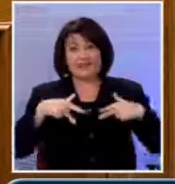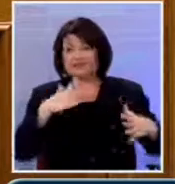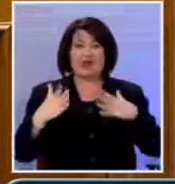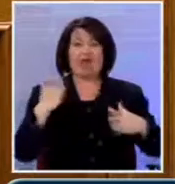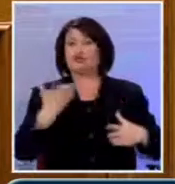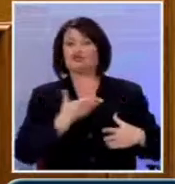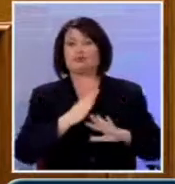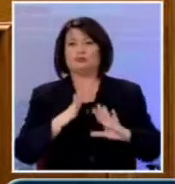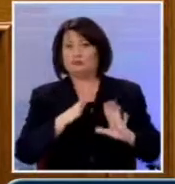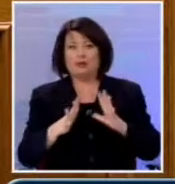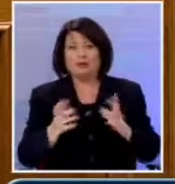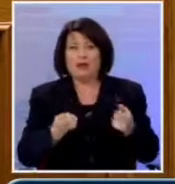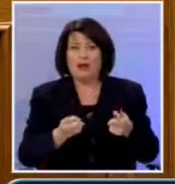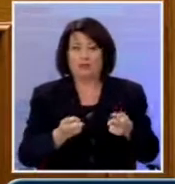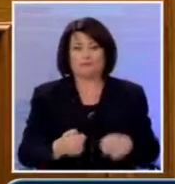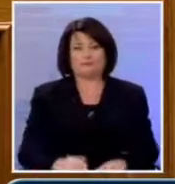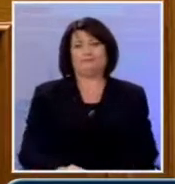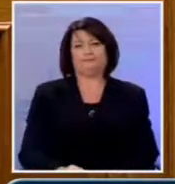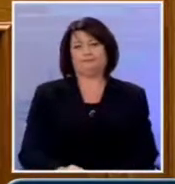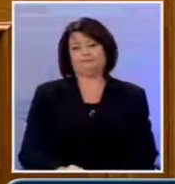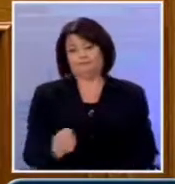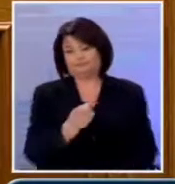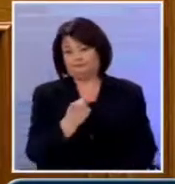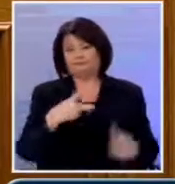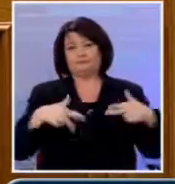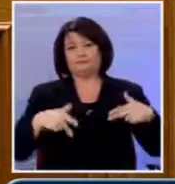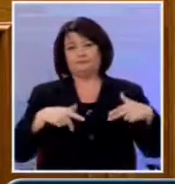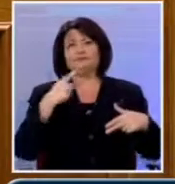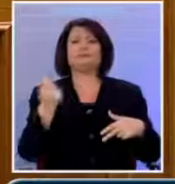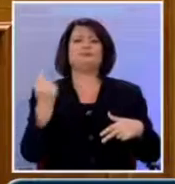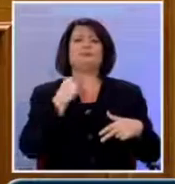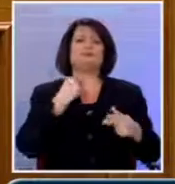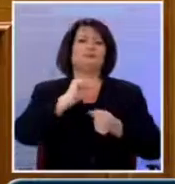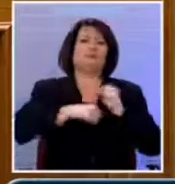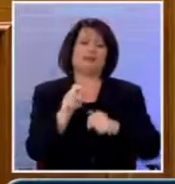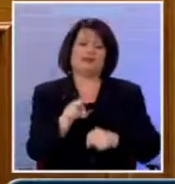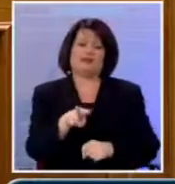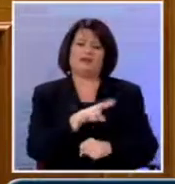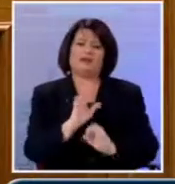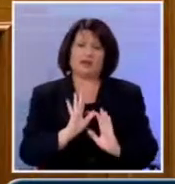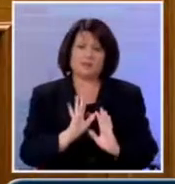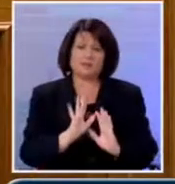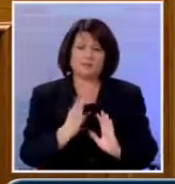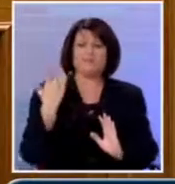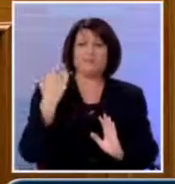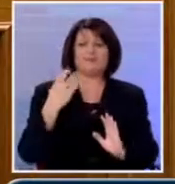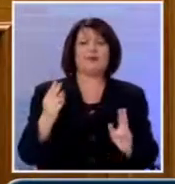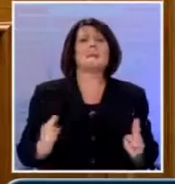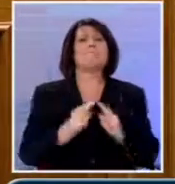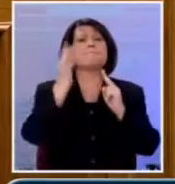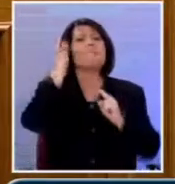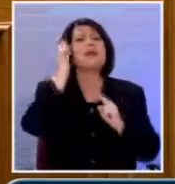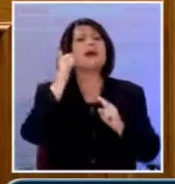στην κυβέρνηση τον τελευταίο καιρό. Υπήρξε μια αλληλουχία αποτυχημένων προσπαθειών που ξεκίνησε από το Παρίσι,